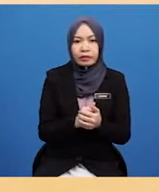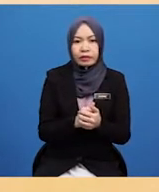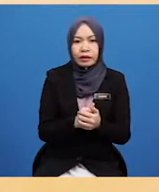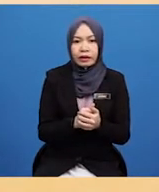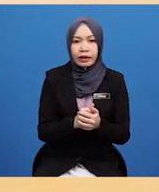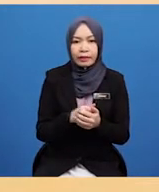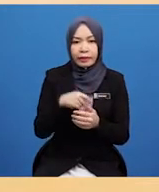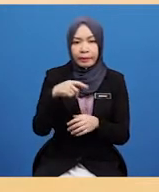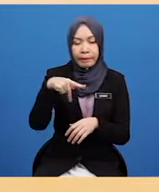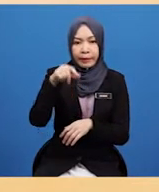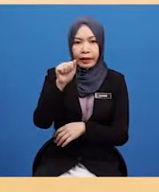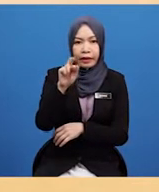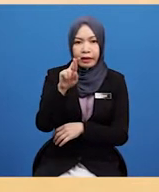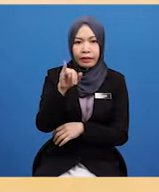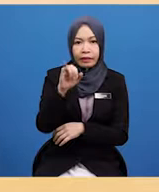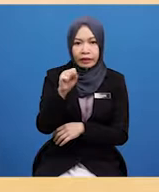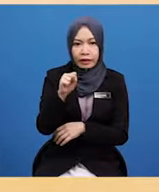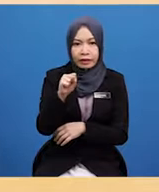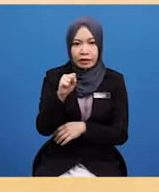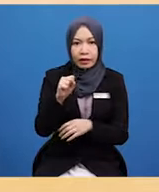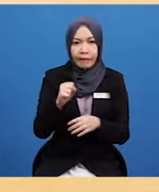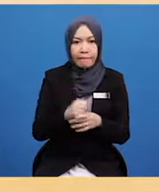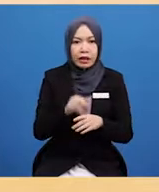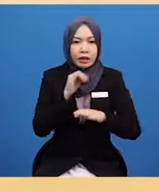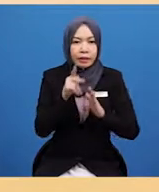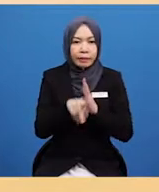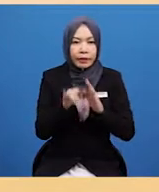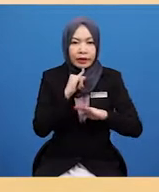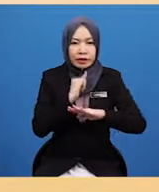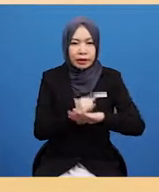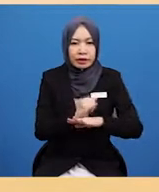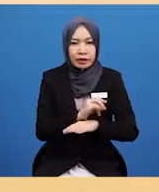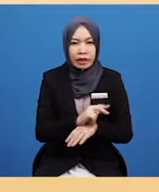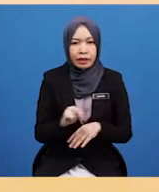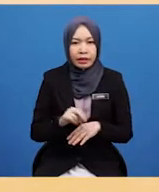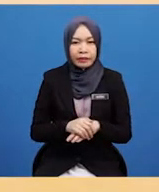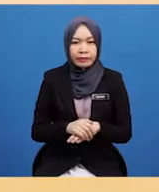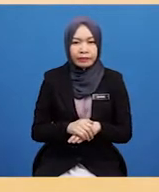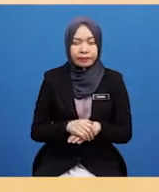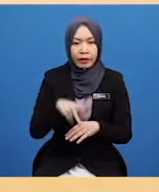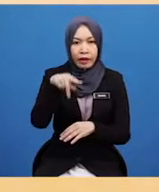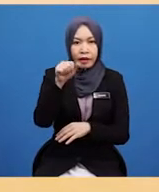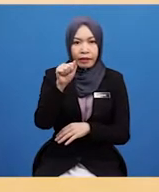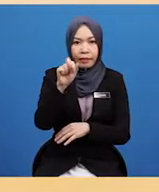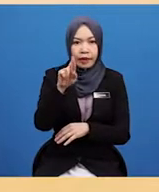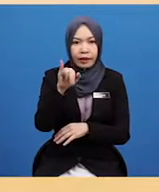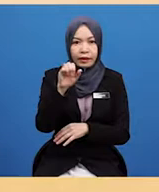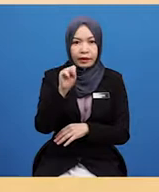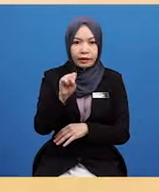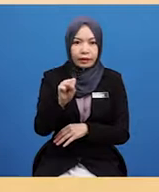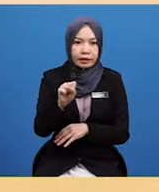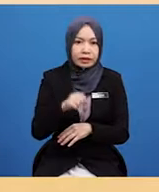Versailles. Perjanjian Damai Paris telah diadakan pada 18 Januari 1919.